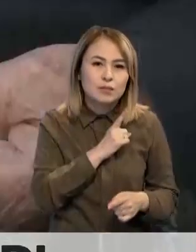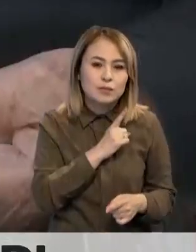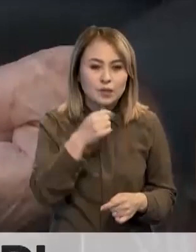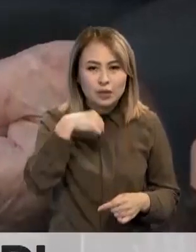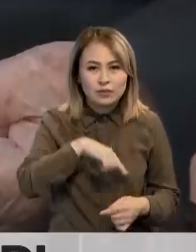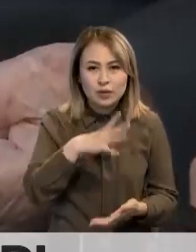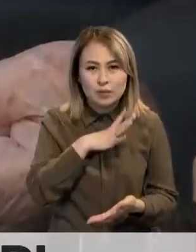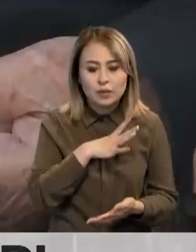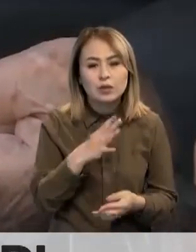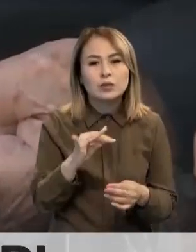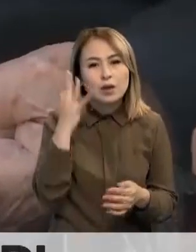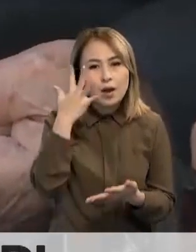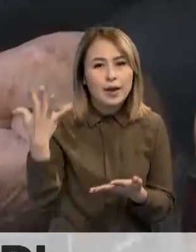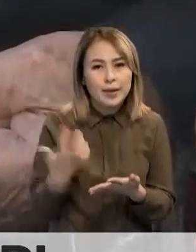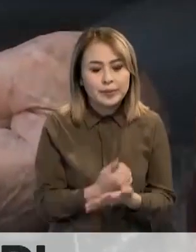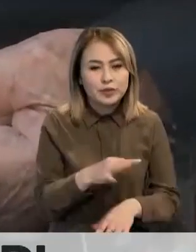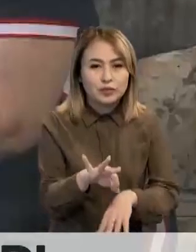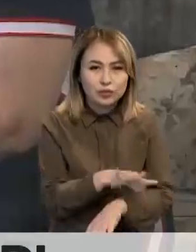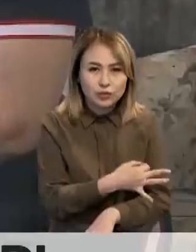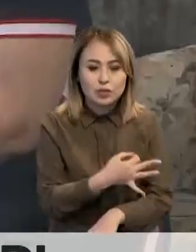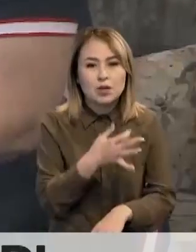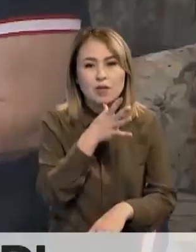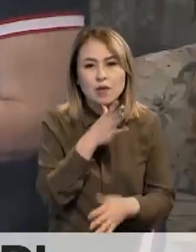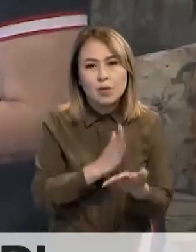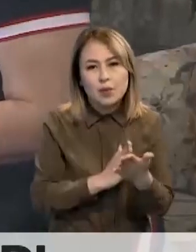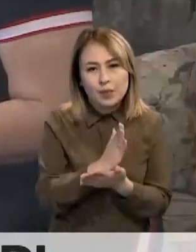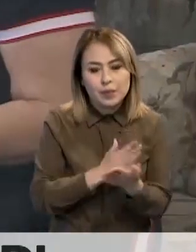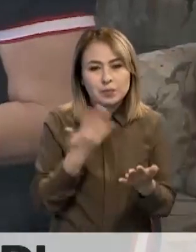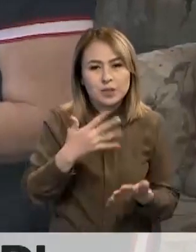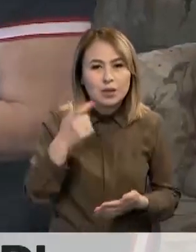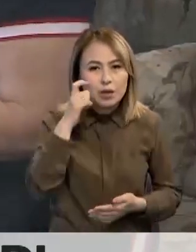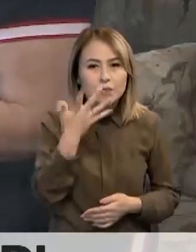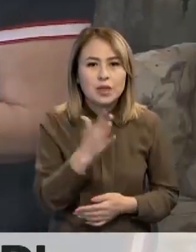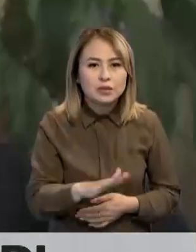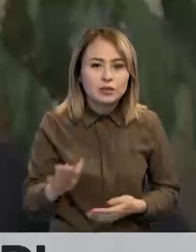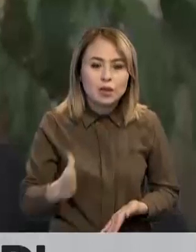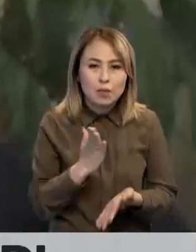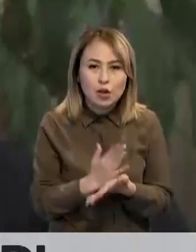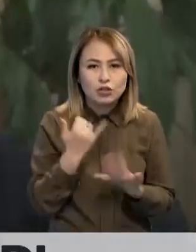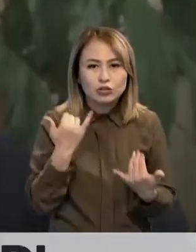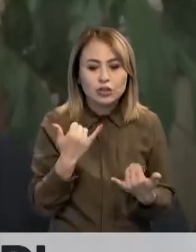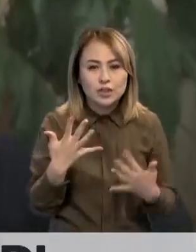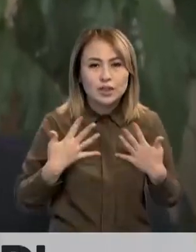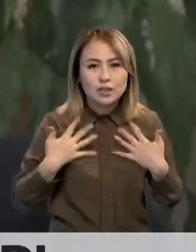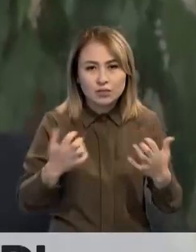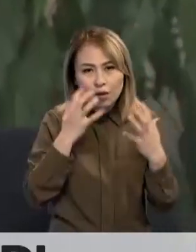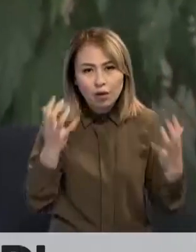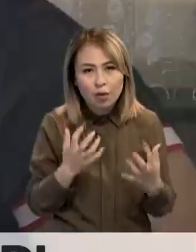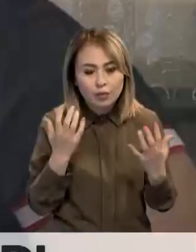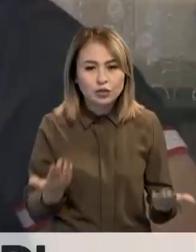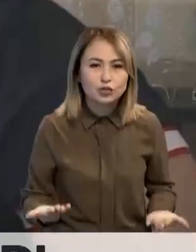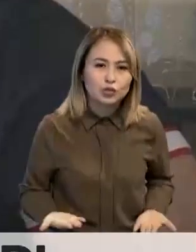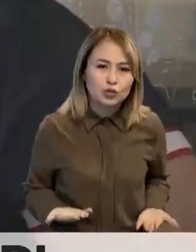алды. Арманына жетті де Құдай қосқан жармен жарты ғасырдан астам ғұмыр кешті. 5 бала тәрбиеледі. Қазір қария денсаулығын күтіп қамын жасап